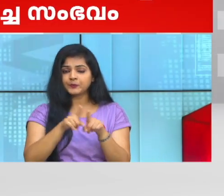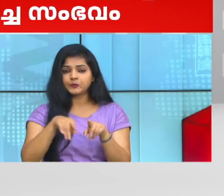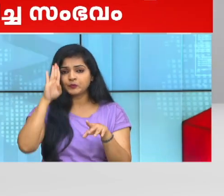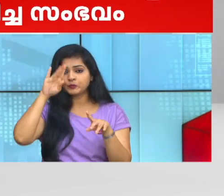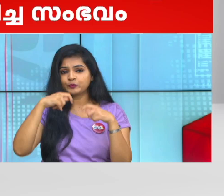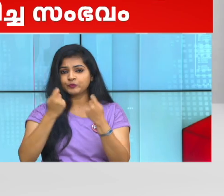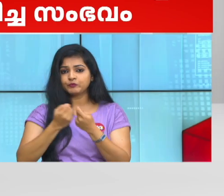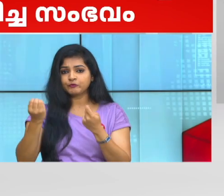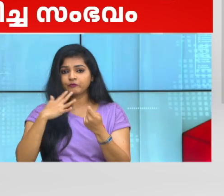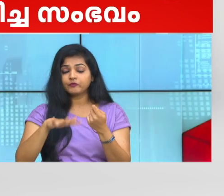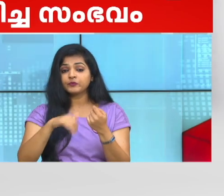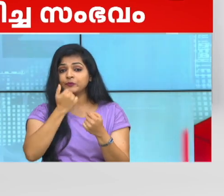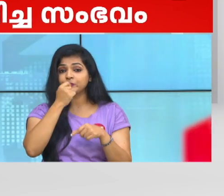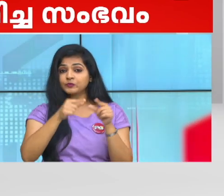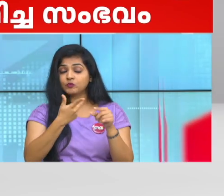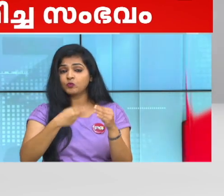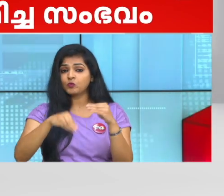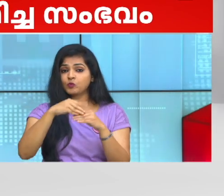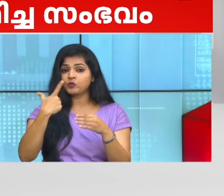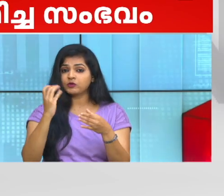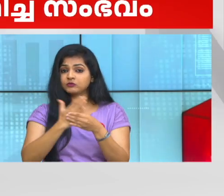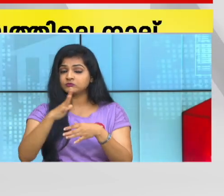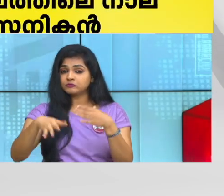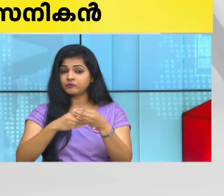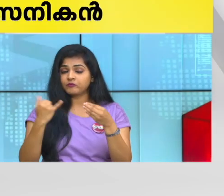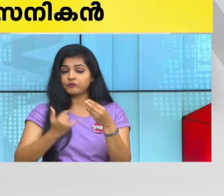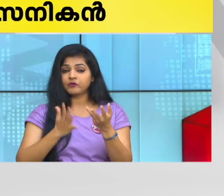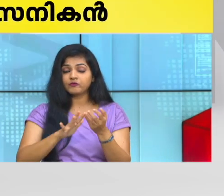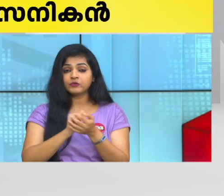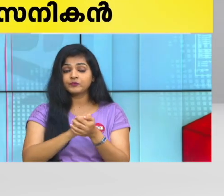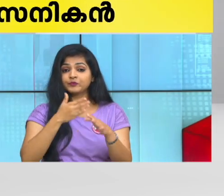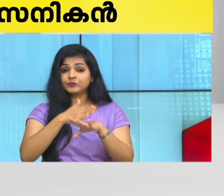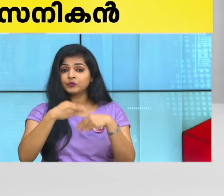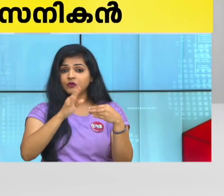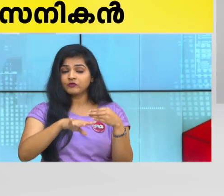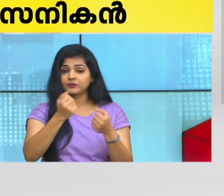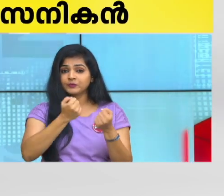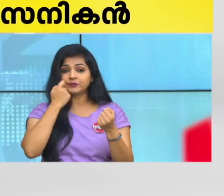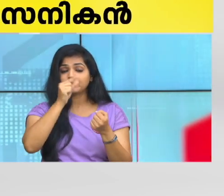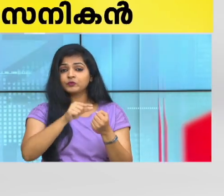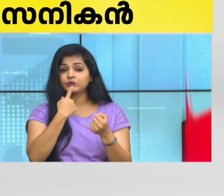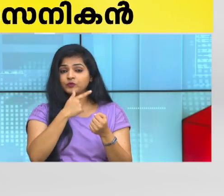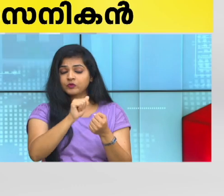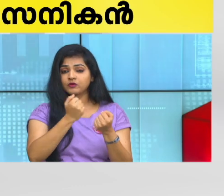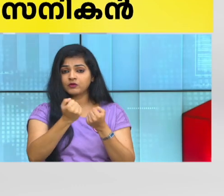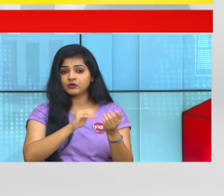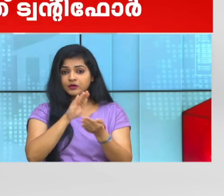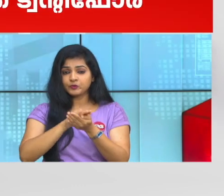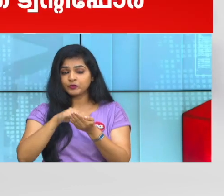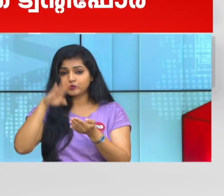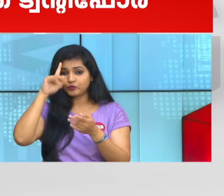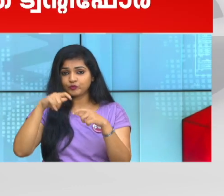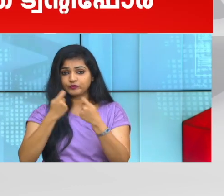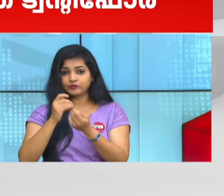അതിനാൽ തന്നെ പ്രതികൾക്കെതിരെ കൂടുതൽ കേസുകൾ ഉണ്ടാകാം. നിലവിൽ ആക്രമിക്കപ്പെട്ട യുവാക്കളുടെ വാഹനം പോലീസ് സ്റ്റേഷനിൽ സൂക്ഷിച്ചിരിക്കുകയാണ്. അടുത്ത ദിവസം അവരോട് സ്റ്റേഷനിൽ